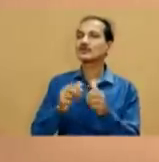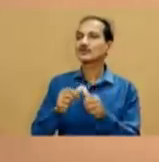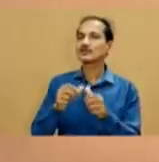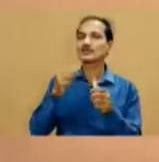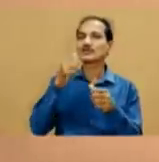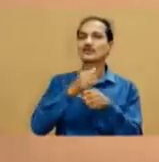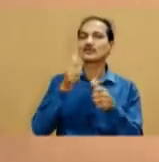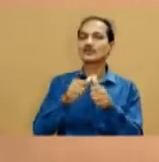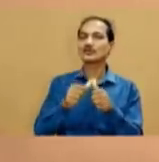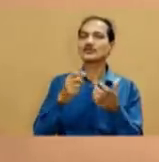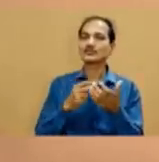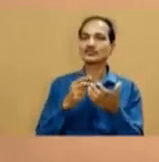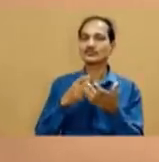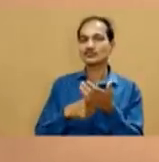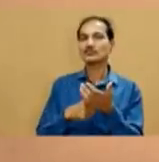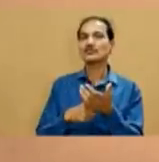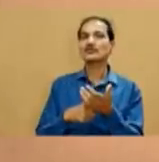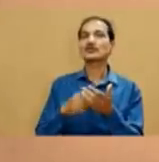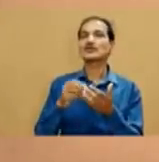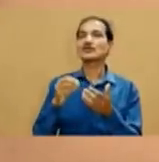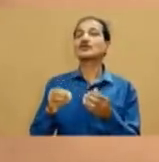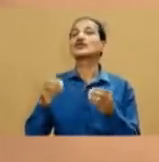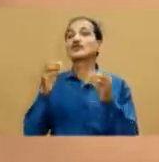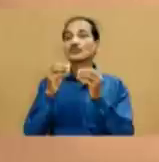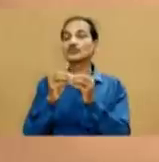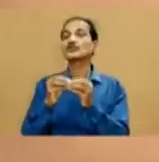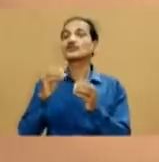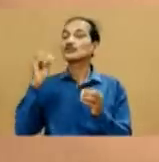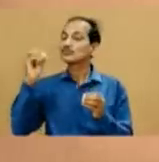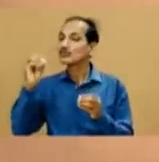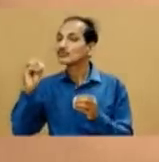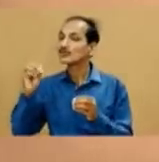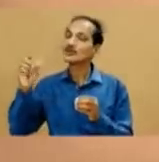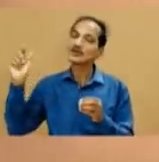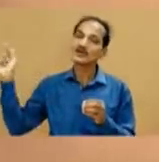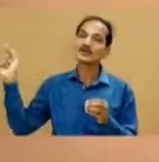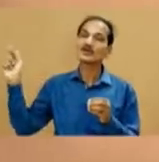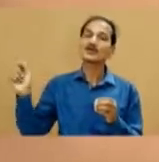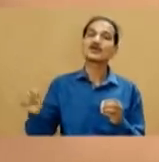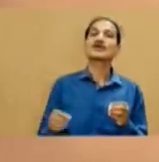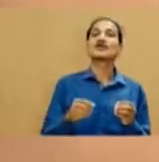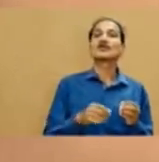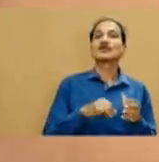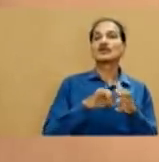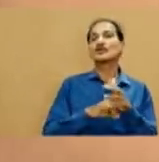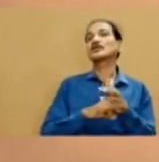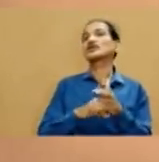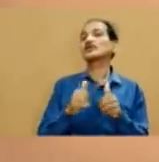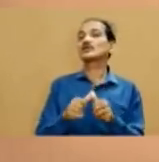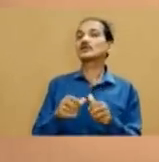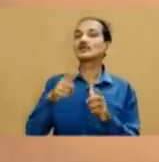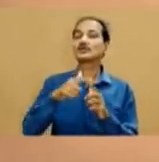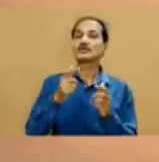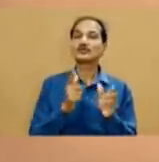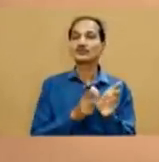ବମିଖାଲ ଏବଂ ସତ୍ୟନଗର। ଖୋର୍ଦ୍ଧା ଜିଲ୍ଲାରେ 34 ଜଣ ପଜିଟିଭ କେସ୍ ଥିଲେ, 2 ଜଣ